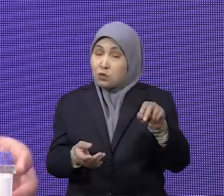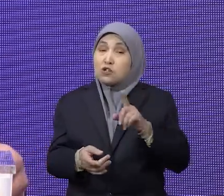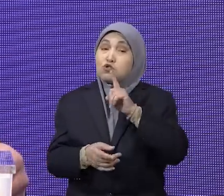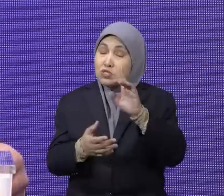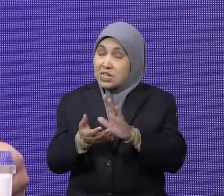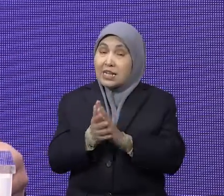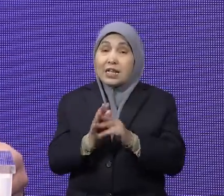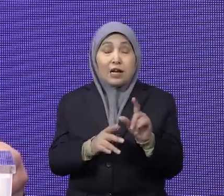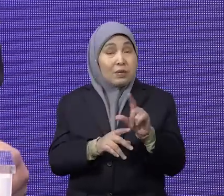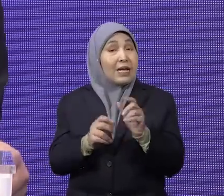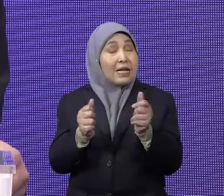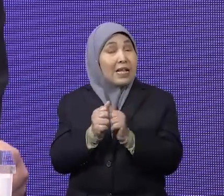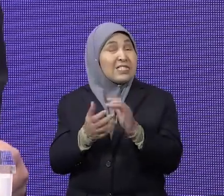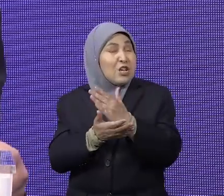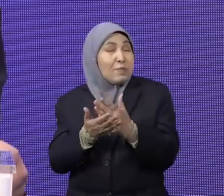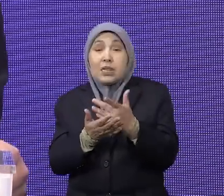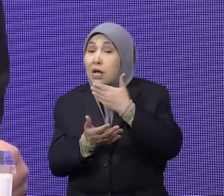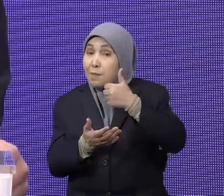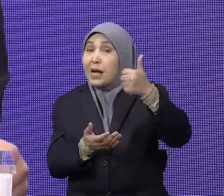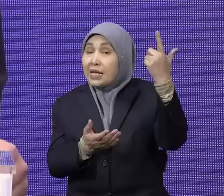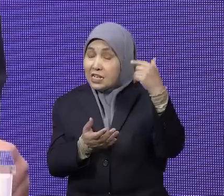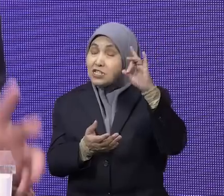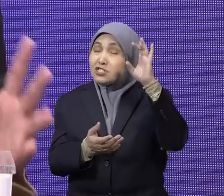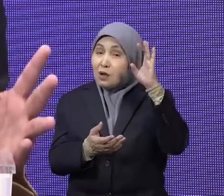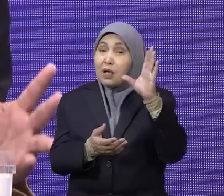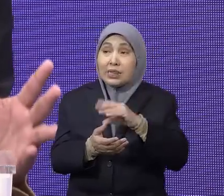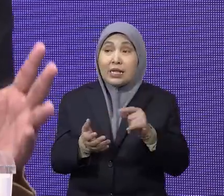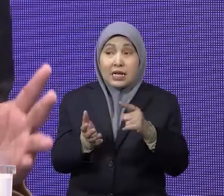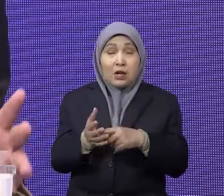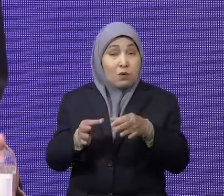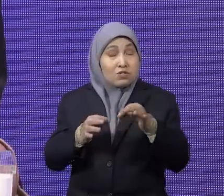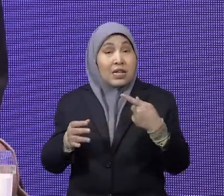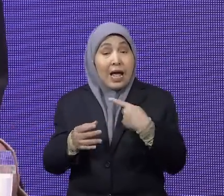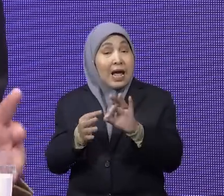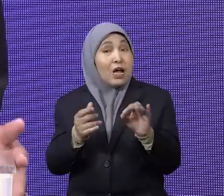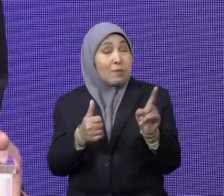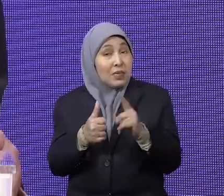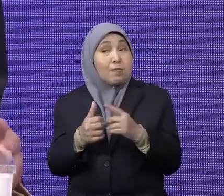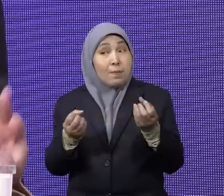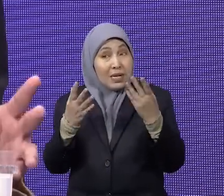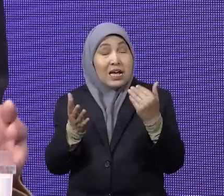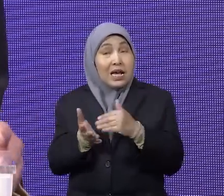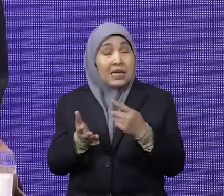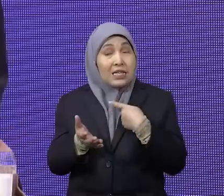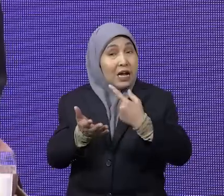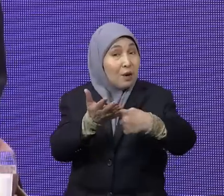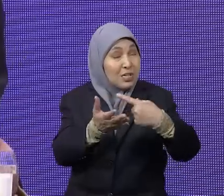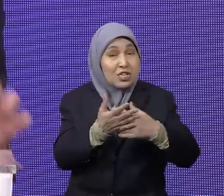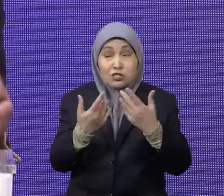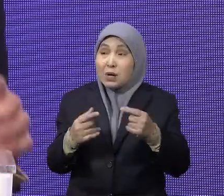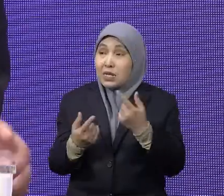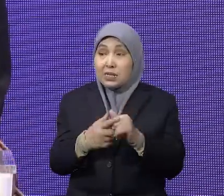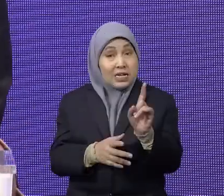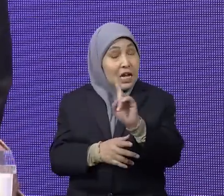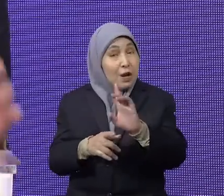akan dikurniakan dengan sesuatu yang terbaik, insya-Allah. So ini ulasan kita untuk ayat yang pertama. Banyak lagi yang kita akan perbincangkan selepas daripada ini.